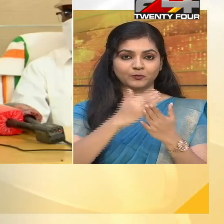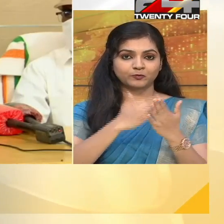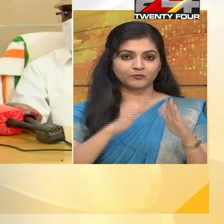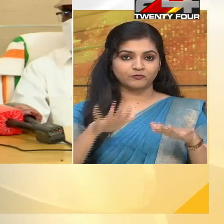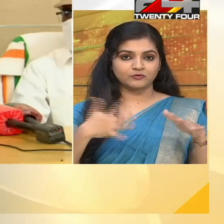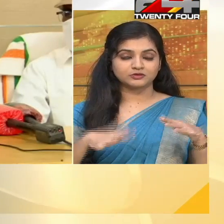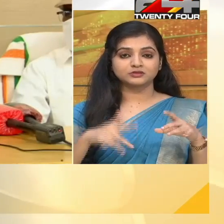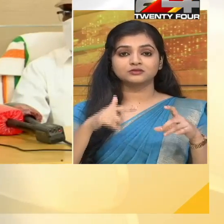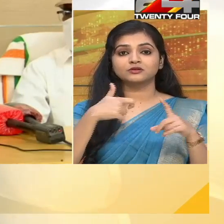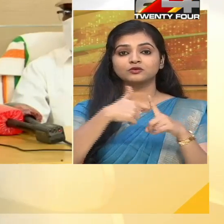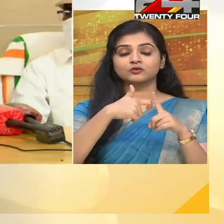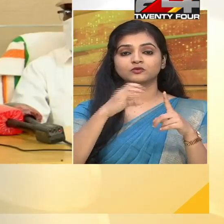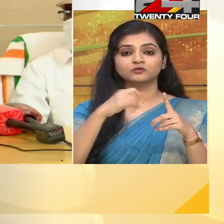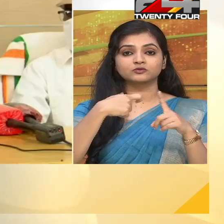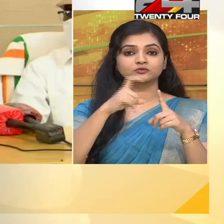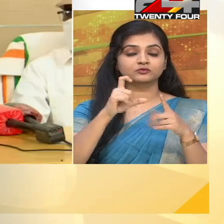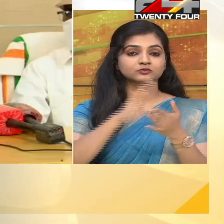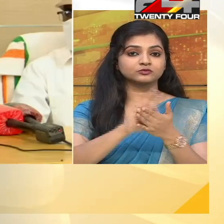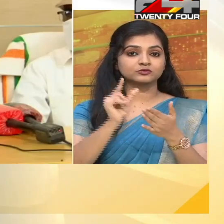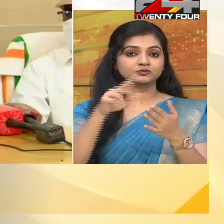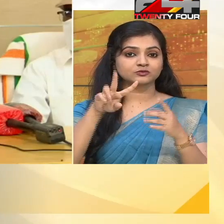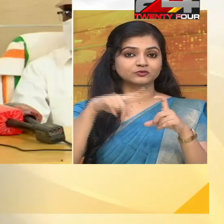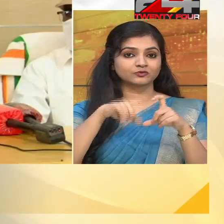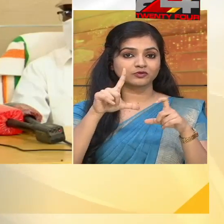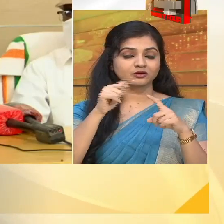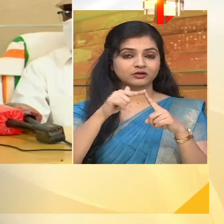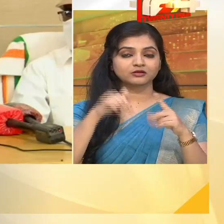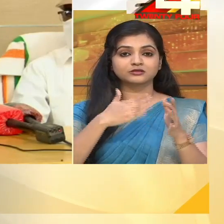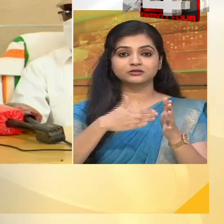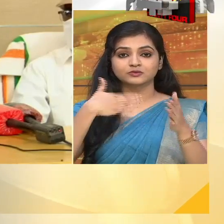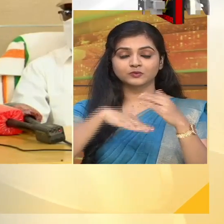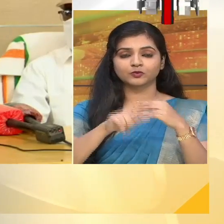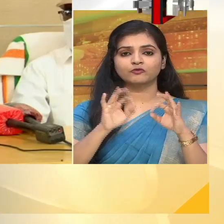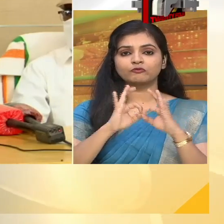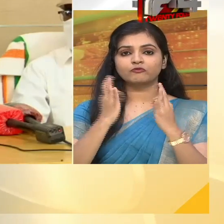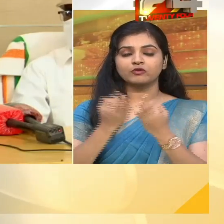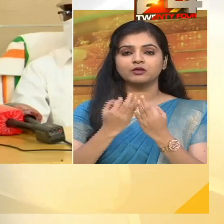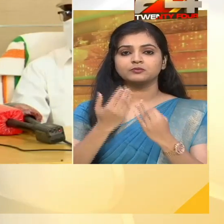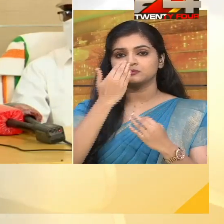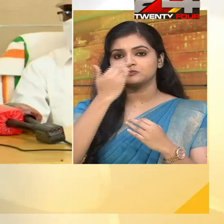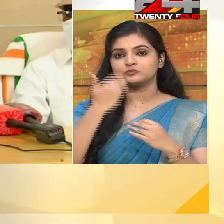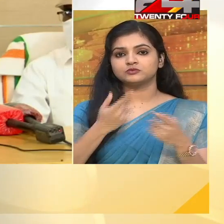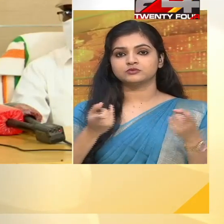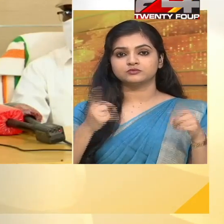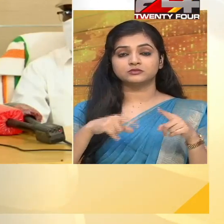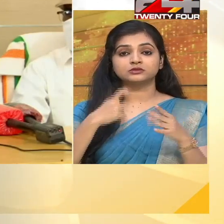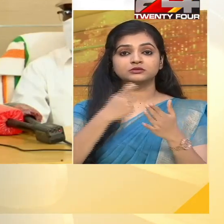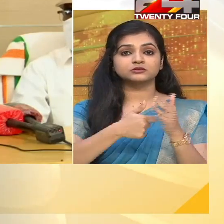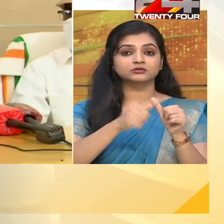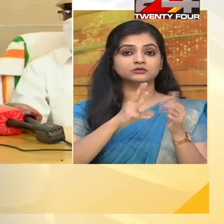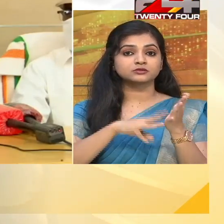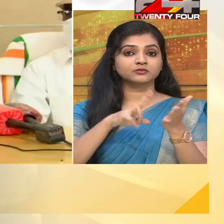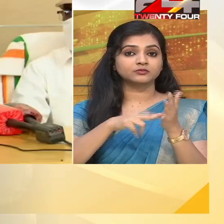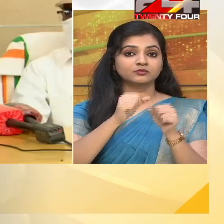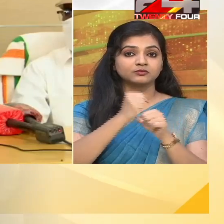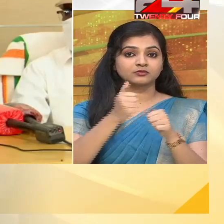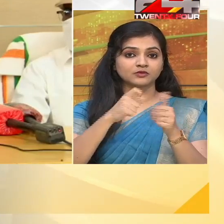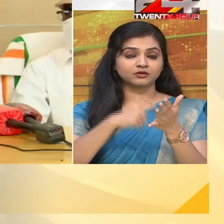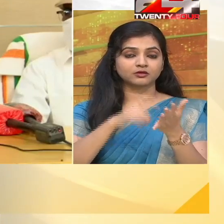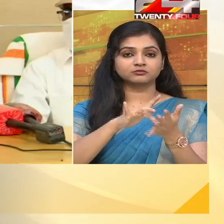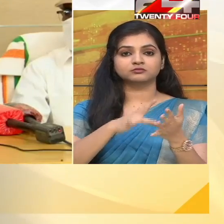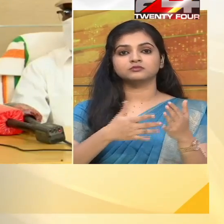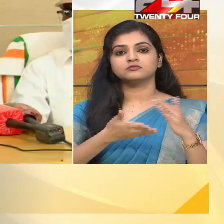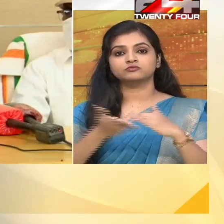യാത്ര ചെയ്യുമ്പോഴാണ് സംഭവം. ഒരു കുടുംബമാണ് അപമാനിച്ചെന്ന് ദയാബായ് വ്യക്തമാക്കി. ഇവർ ജാംനഗറിൽ ഇറങ്ങിയതായും ദയാബായ് പറഞ്ഞു. സംഭവം